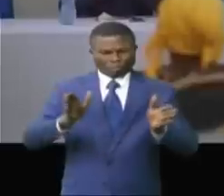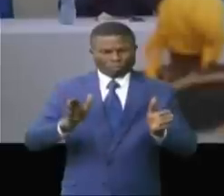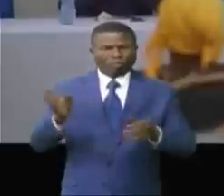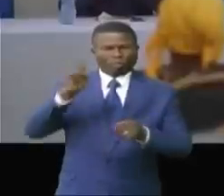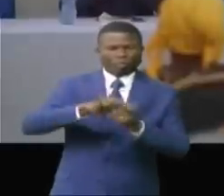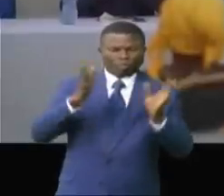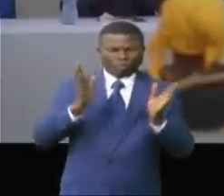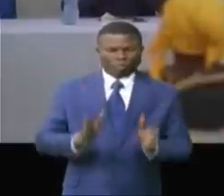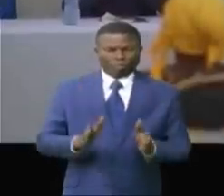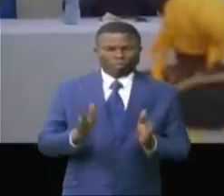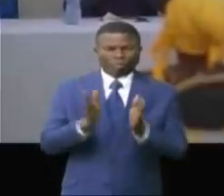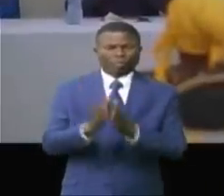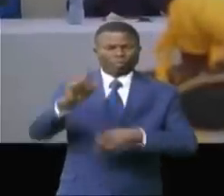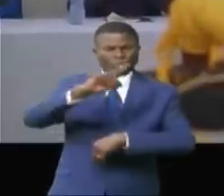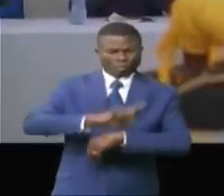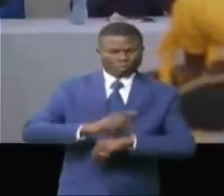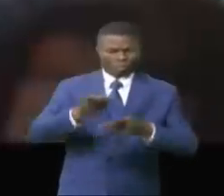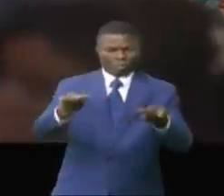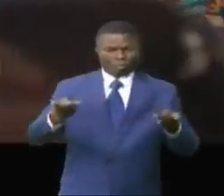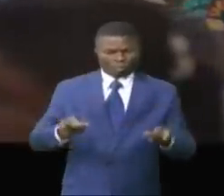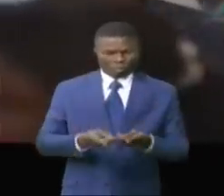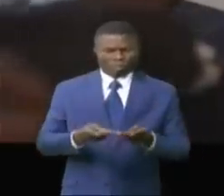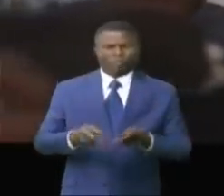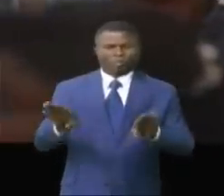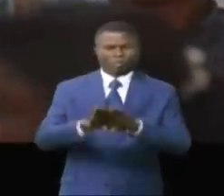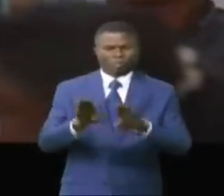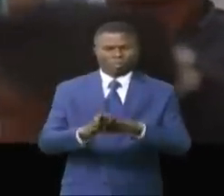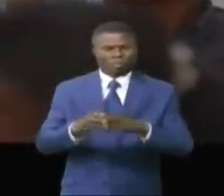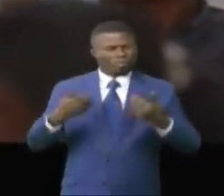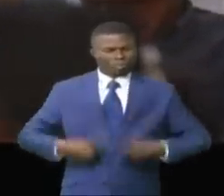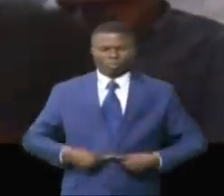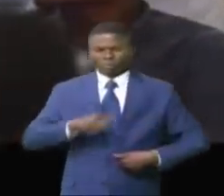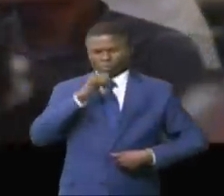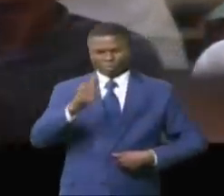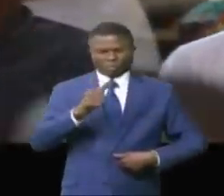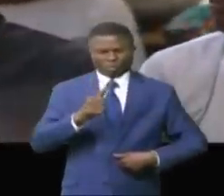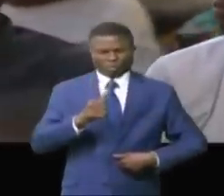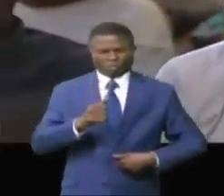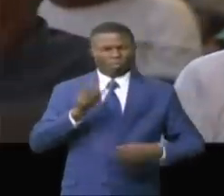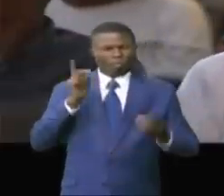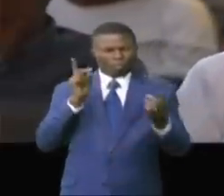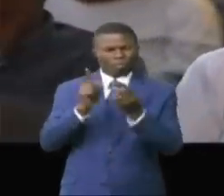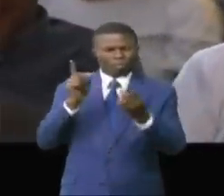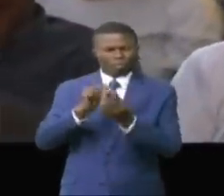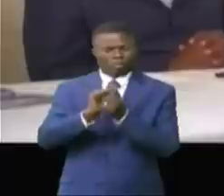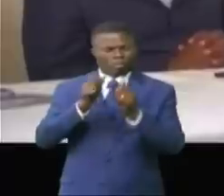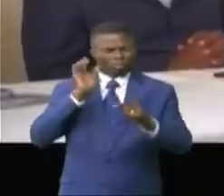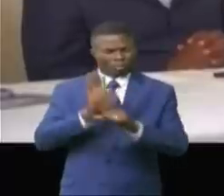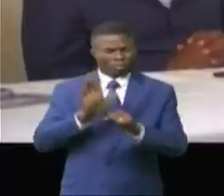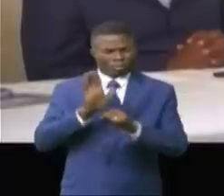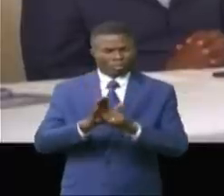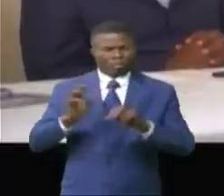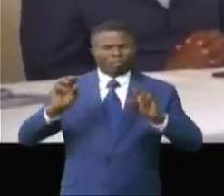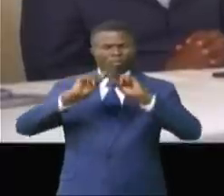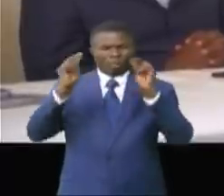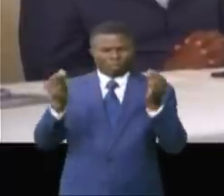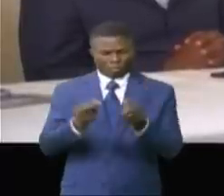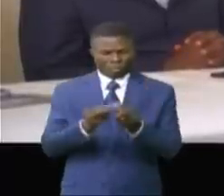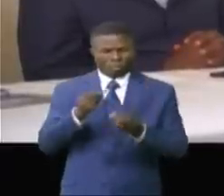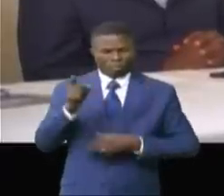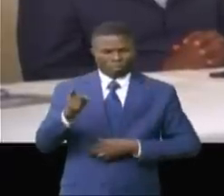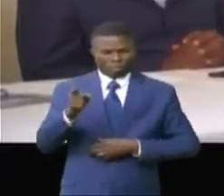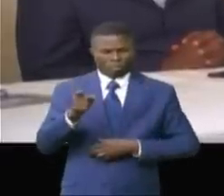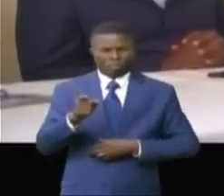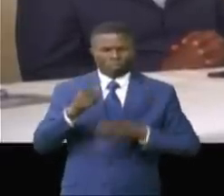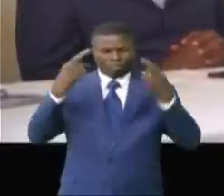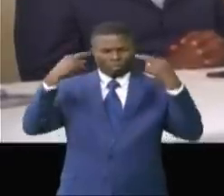victimes. Plus de 10 jours sur le terrain, jour et nuit sans relâche, bravant les difficultés de tous genres, la délégation du Fonarev a